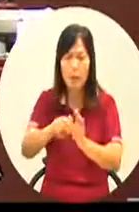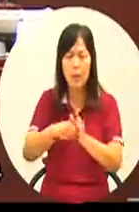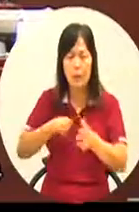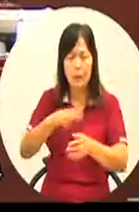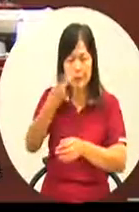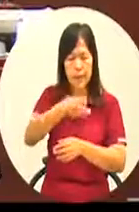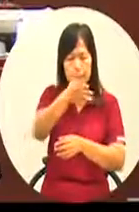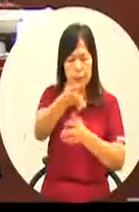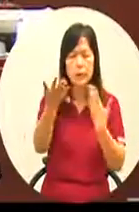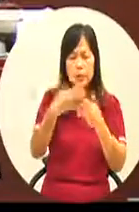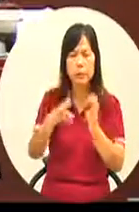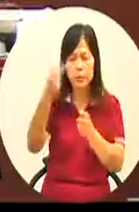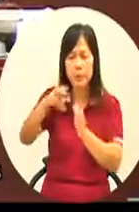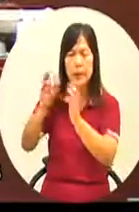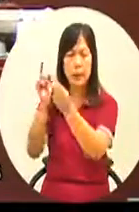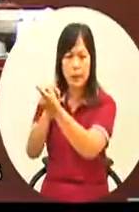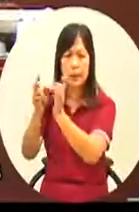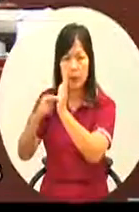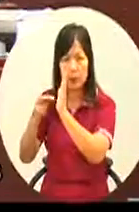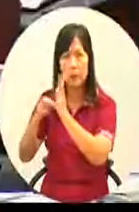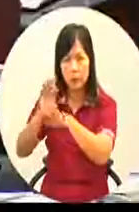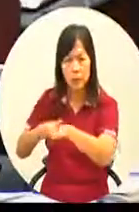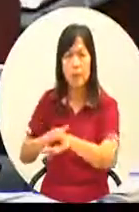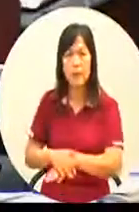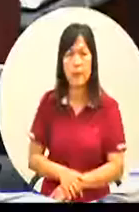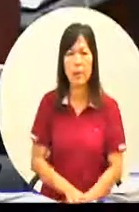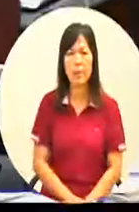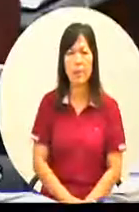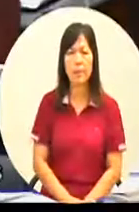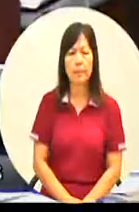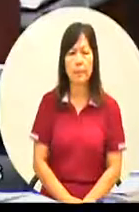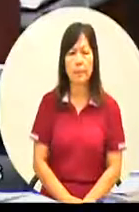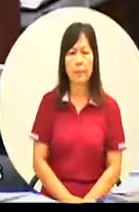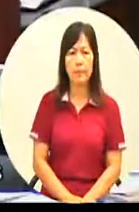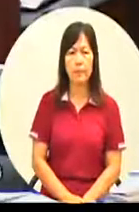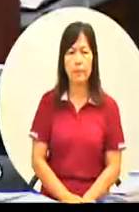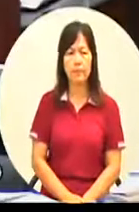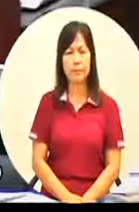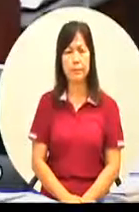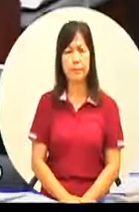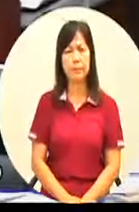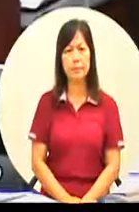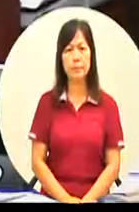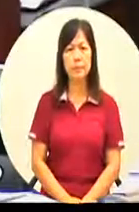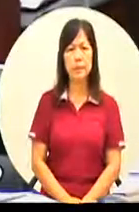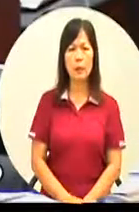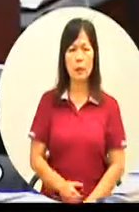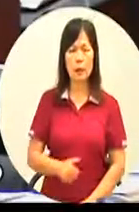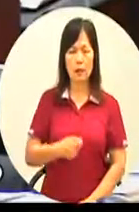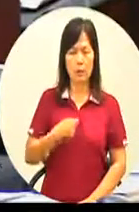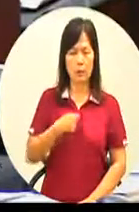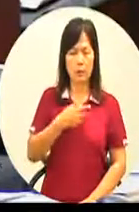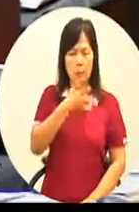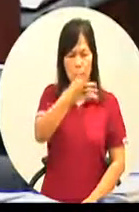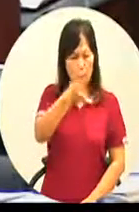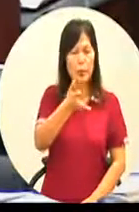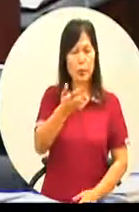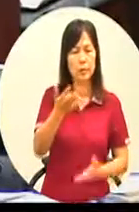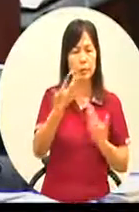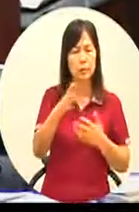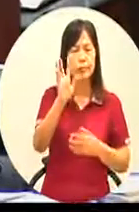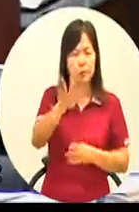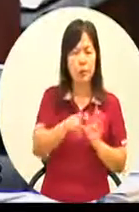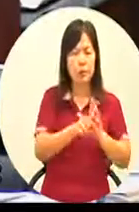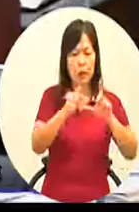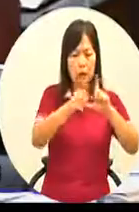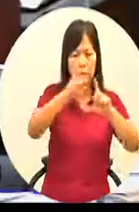到时再甲议员做一个说明。 好，再两分钟。 刚才我讲吼。首先，我有去查证，我某个门固